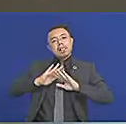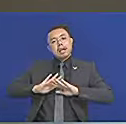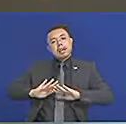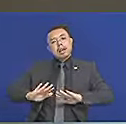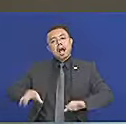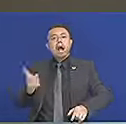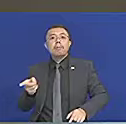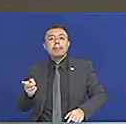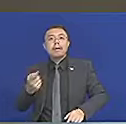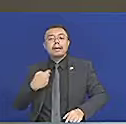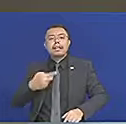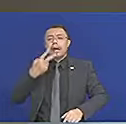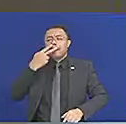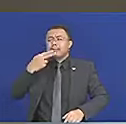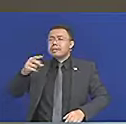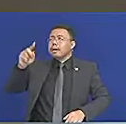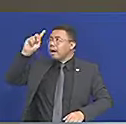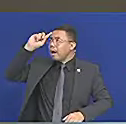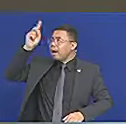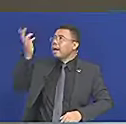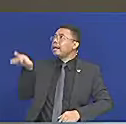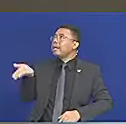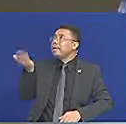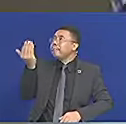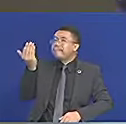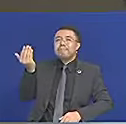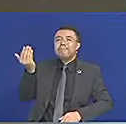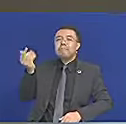ketenangan karena kita mempercayai Allah yang hidup.